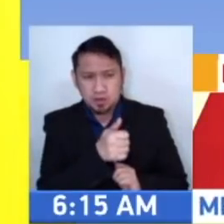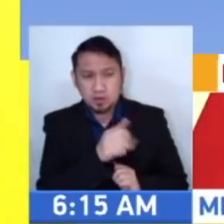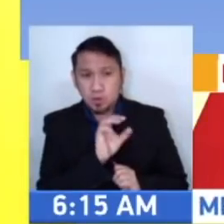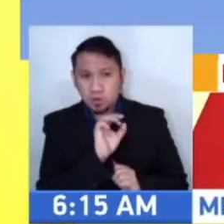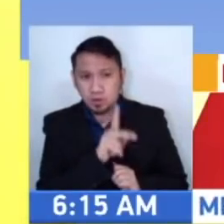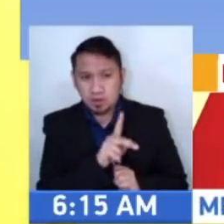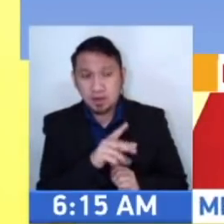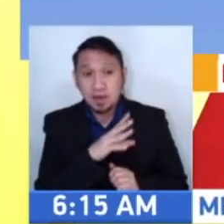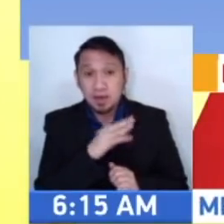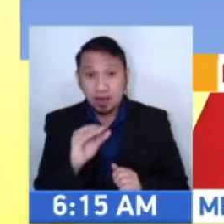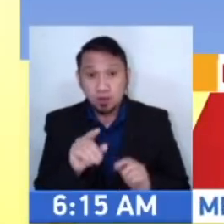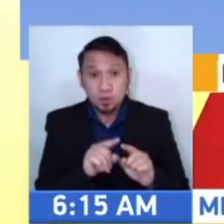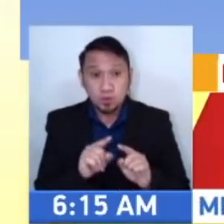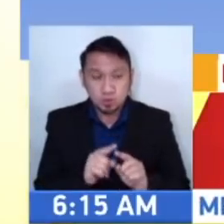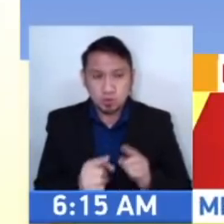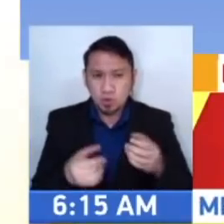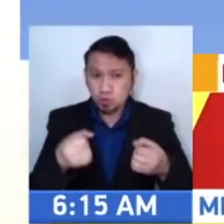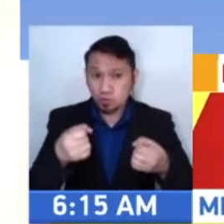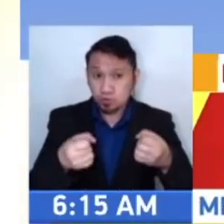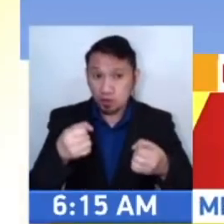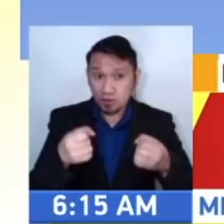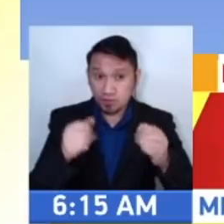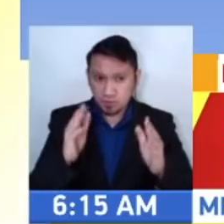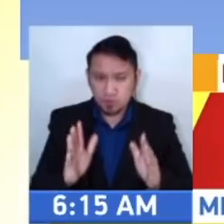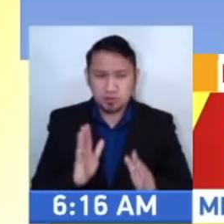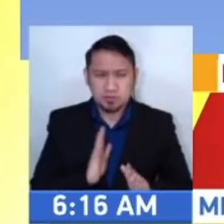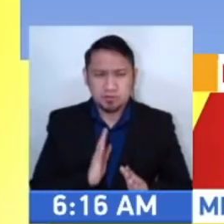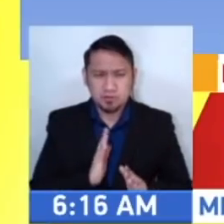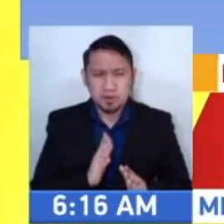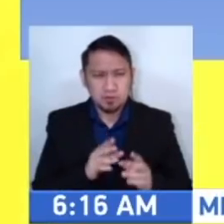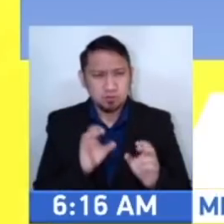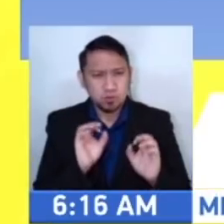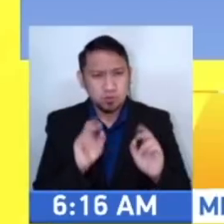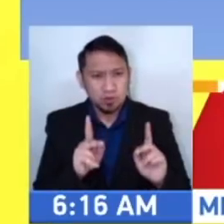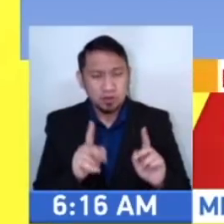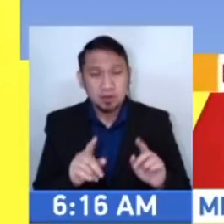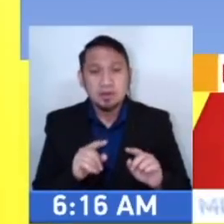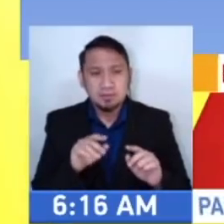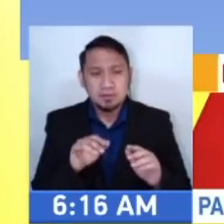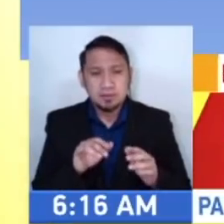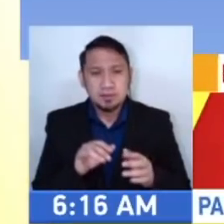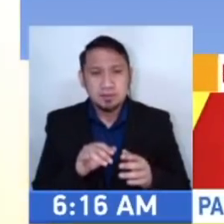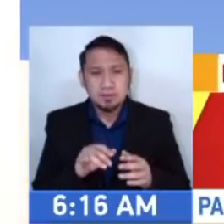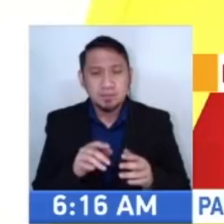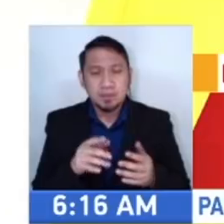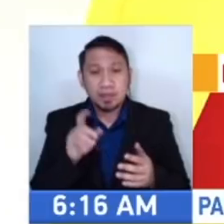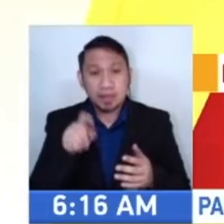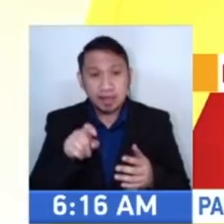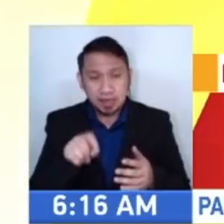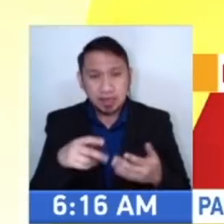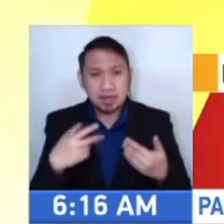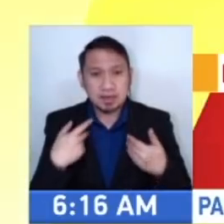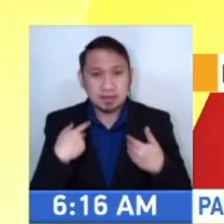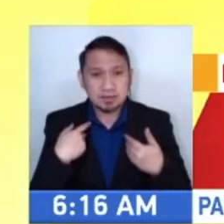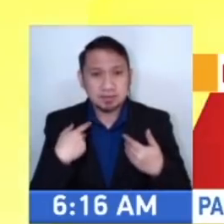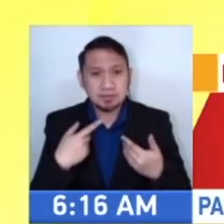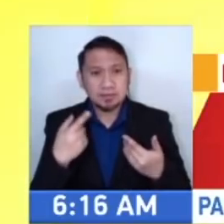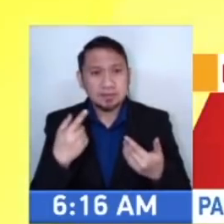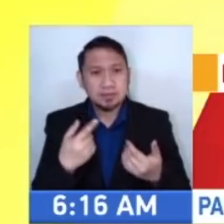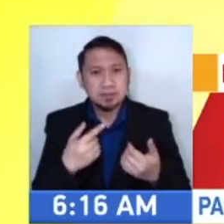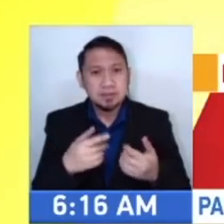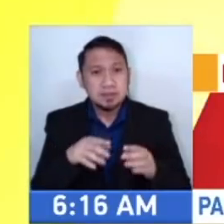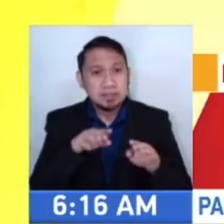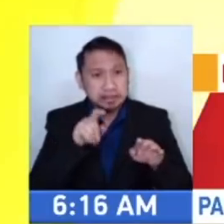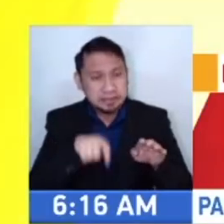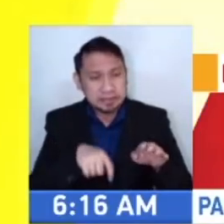tamang kondisyon po. At isa pa pong is yung kailangan po talaga mag-maintain sila ng safe braking distance kasi meron tayong